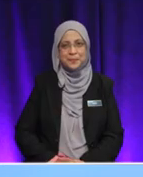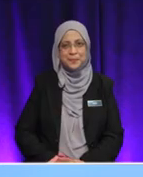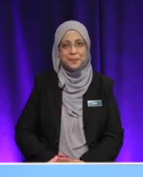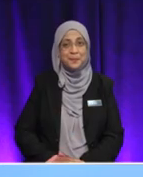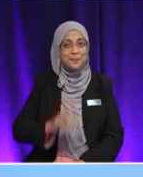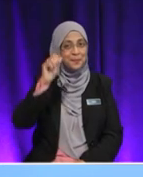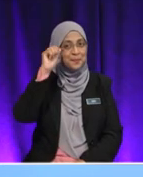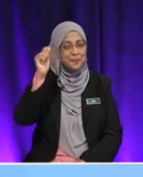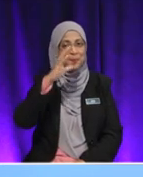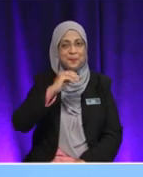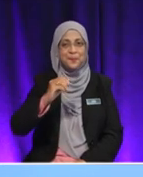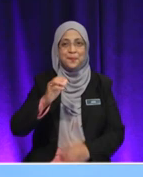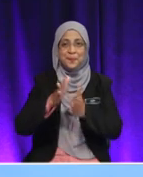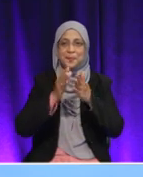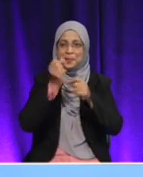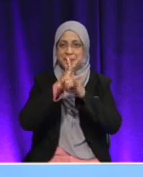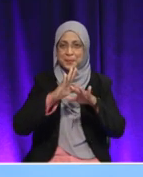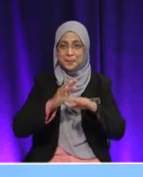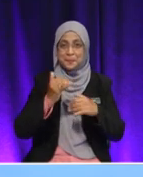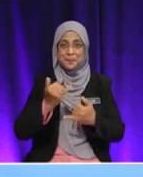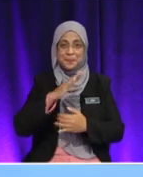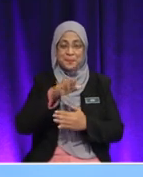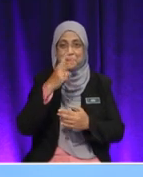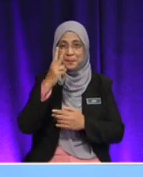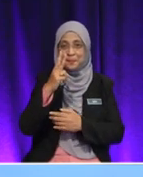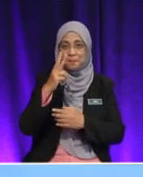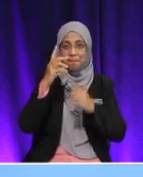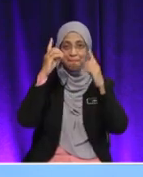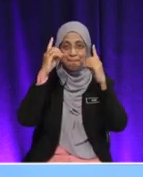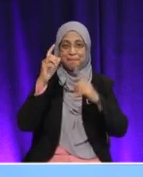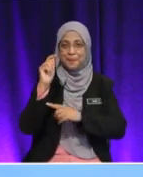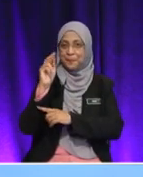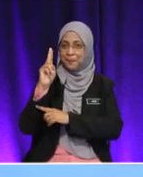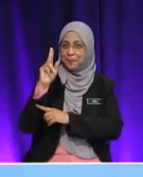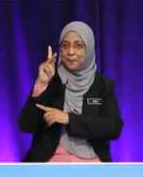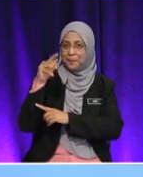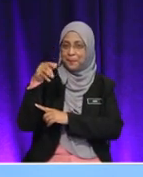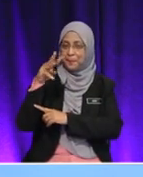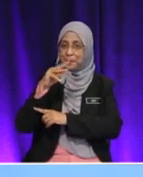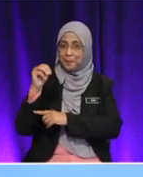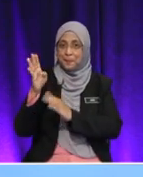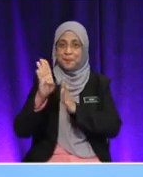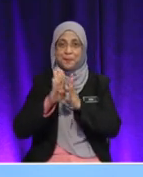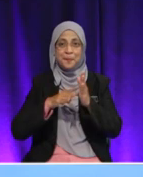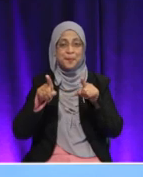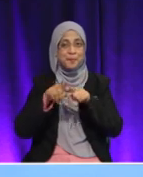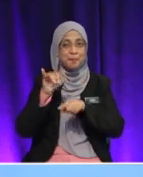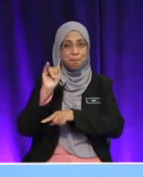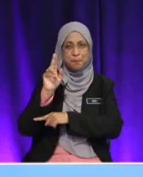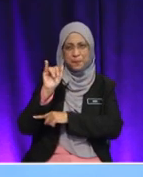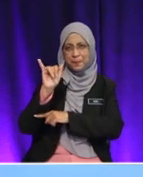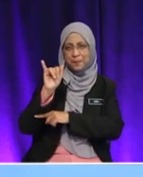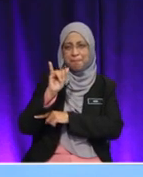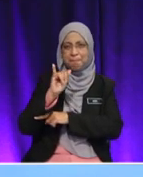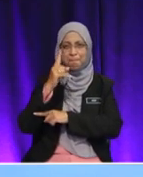Assalamualaikum dan salam sejahtera anda sedang menonton siaran Didik TVM bersama saya Nurul Huda Abdul Aziz hari ini bagi mata pelajaran